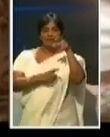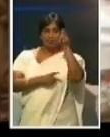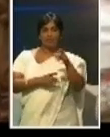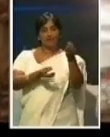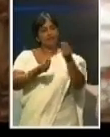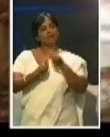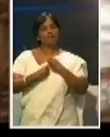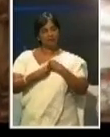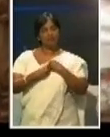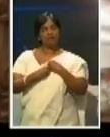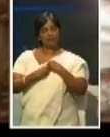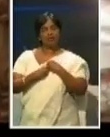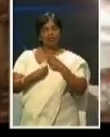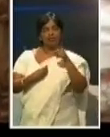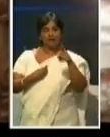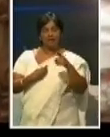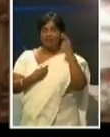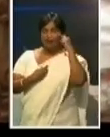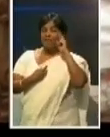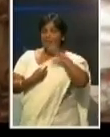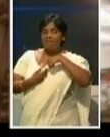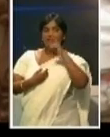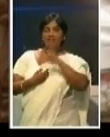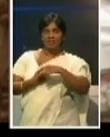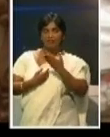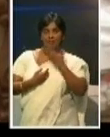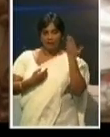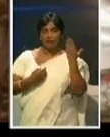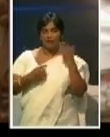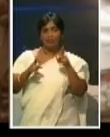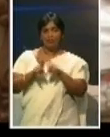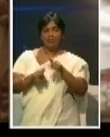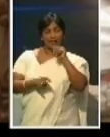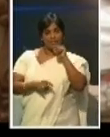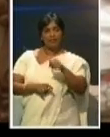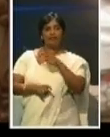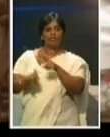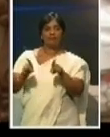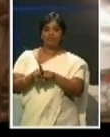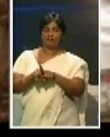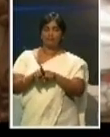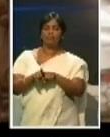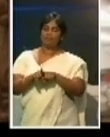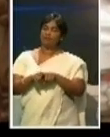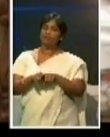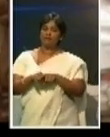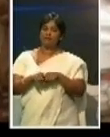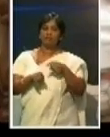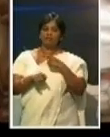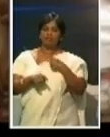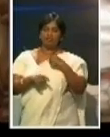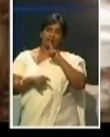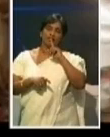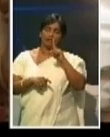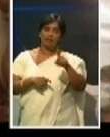නම් වහන්සේටත් ඒ ගැන විශ්වාසයක් ඇති වෙනවනේ. මේක ඇත්ත. මම හිතන්නේ ඒ පැත්තත් මම